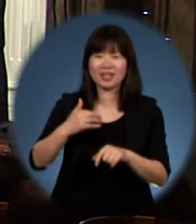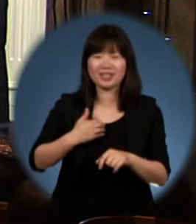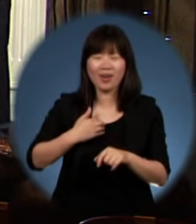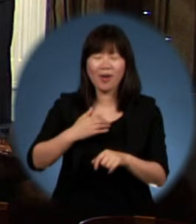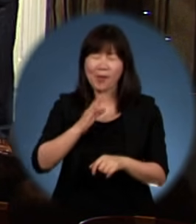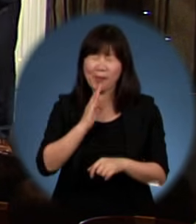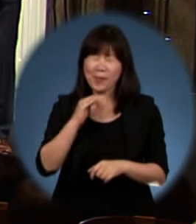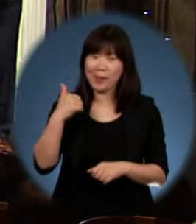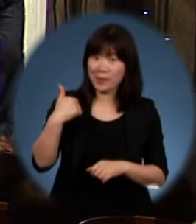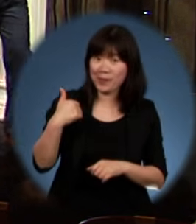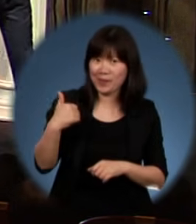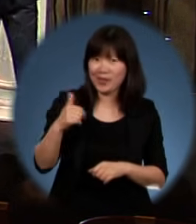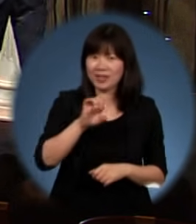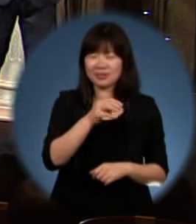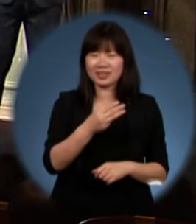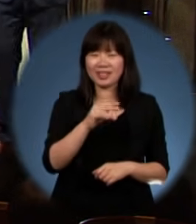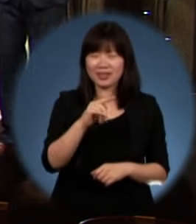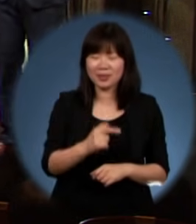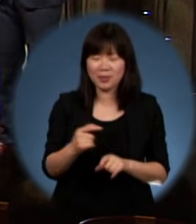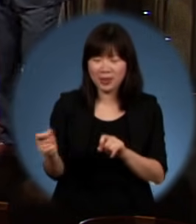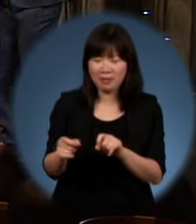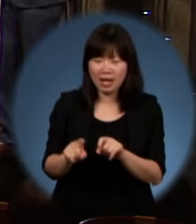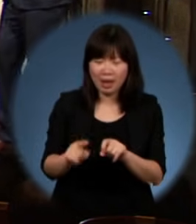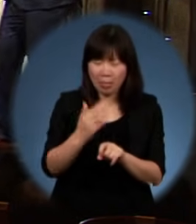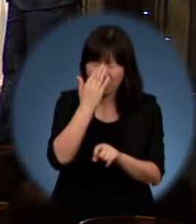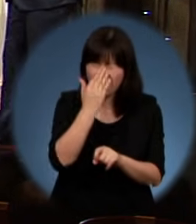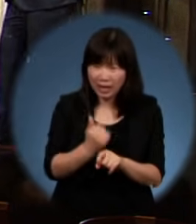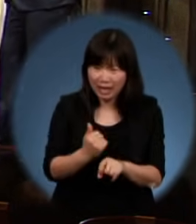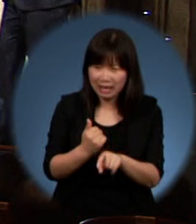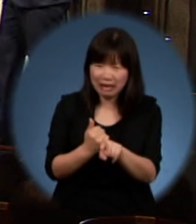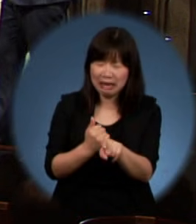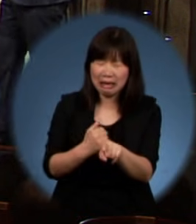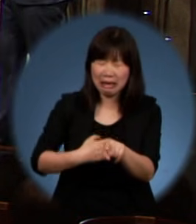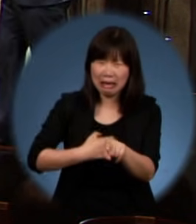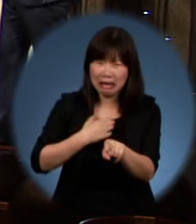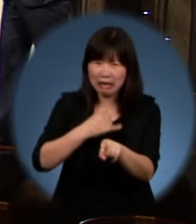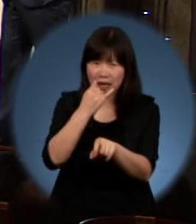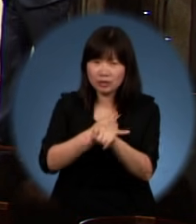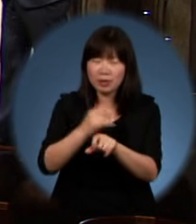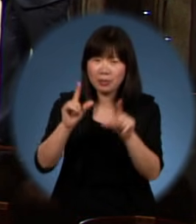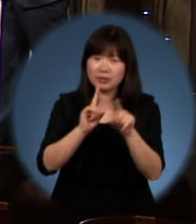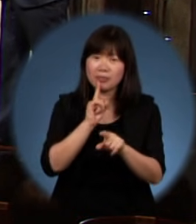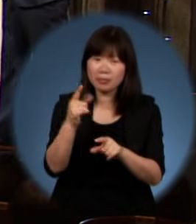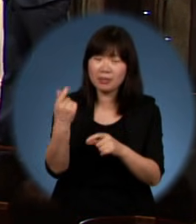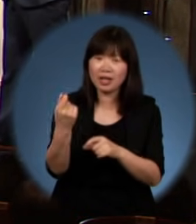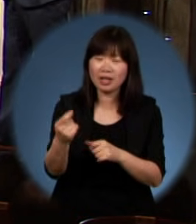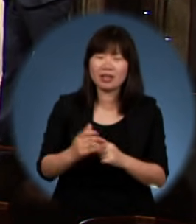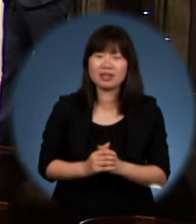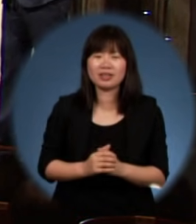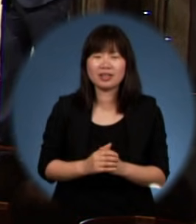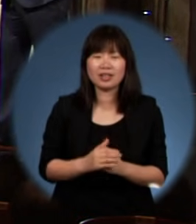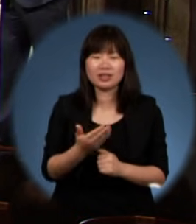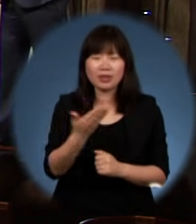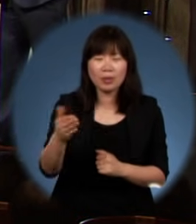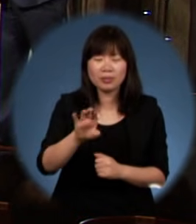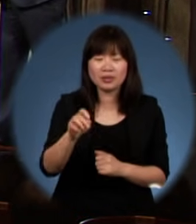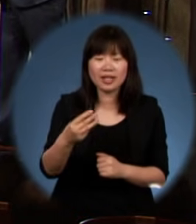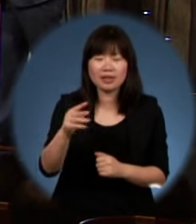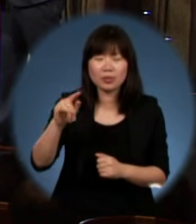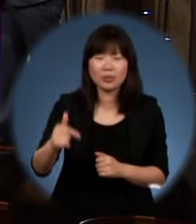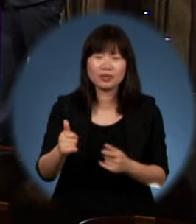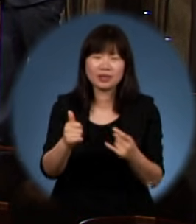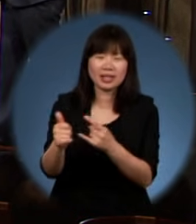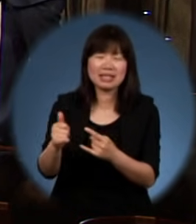인상적이죠 플라톤의 옆에서 아주 질색을 하고 있는지에 표정입니다 자 비 그친 뭐냐 일본 플라톤에게